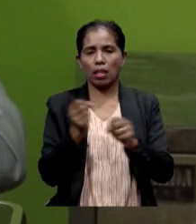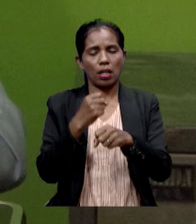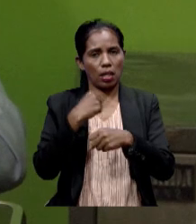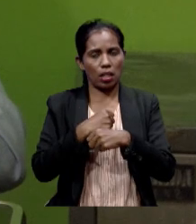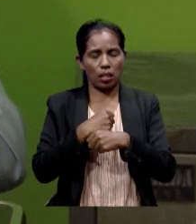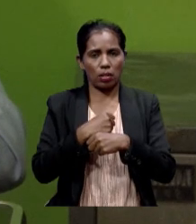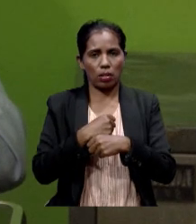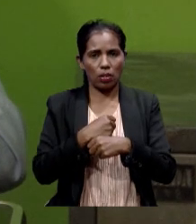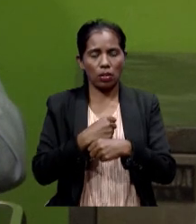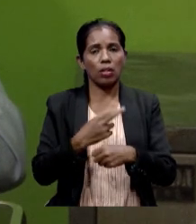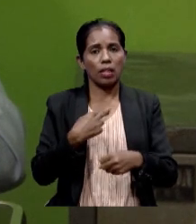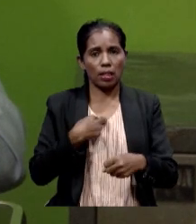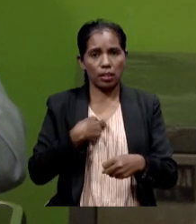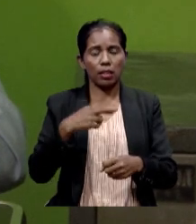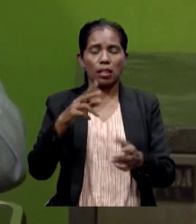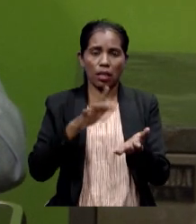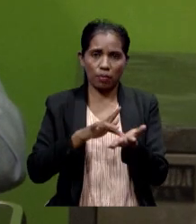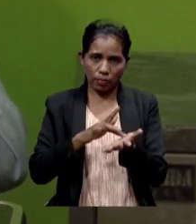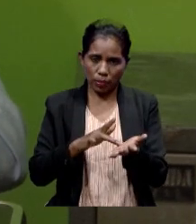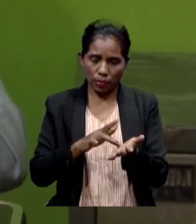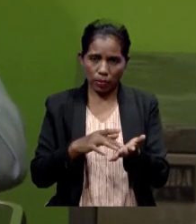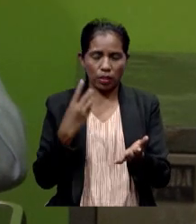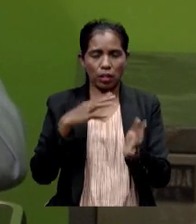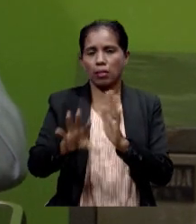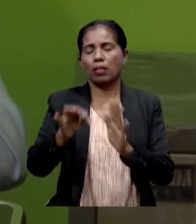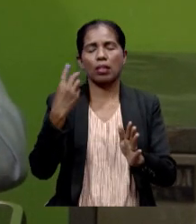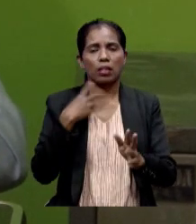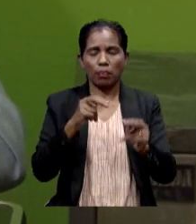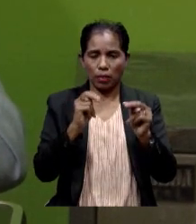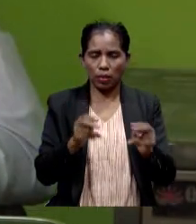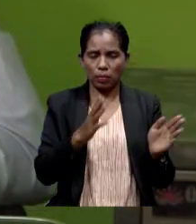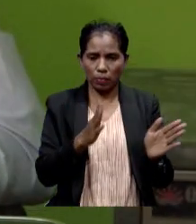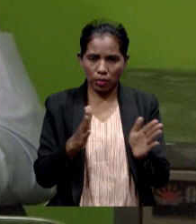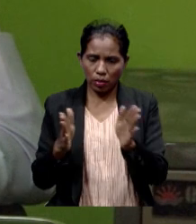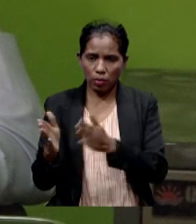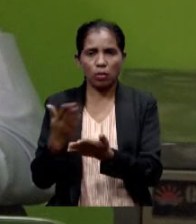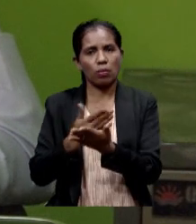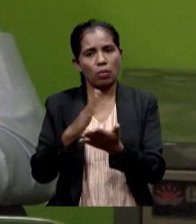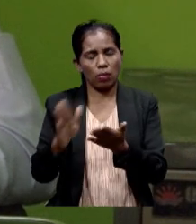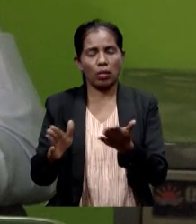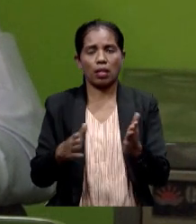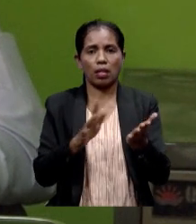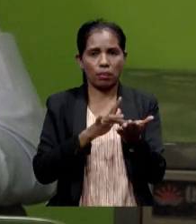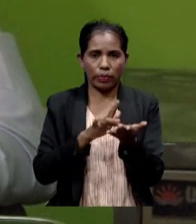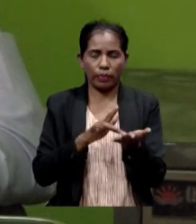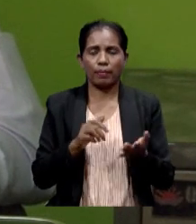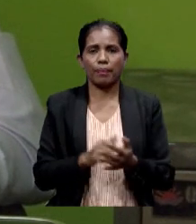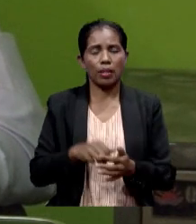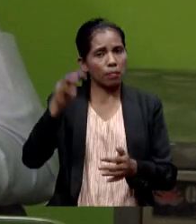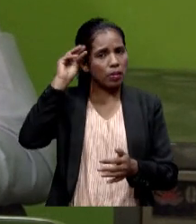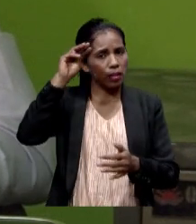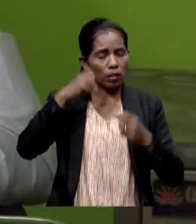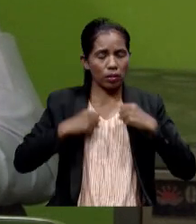lebele presentimente atau hetang, ita persija iha prosesu kompras. Ministeru Saudi lihusi Direksyon Nasional